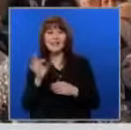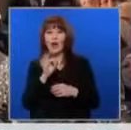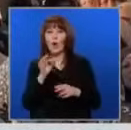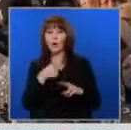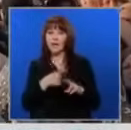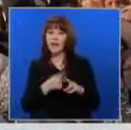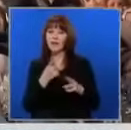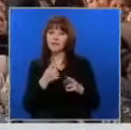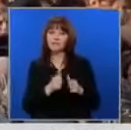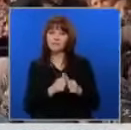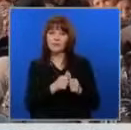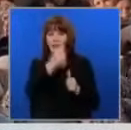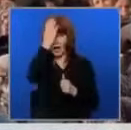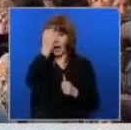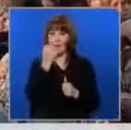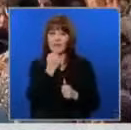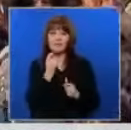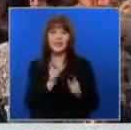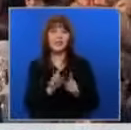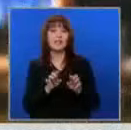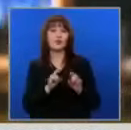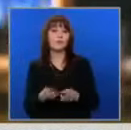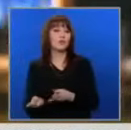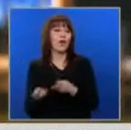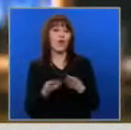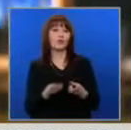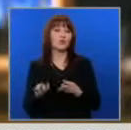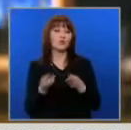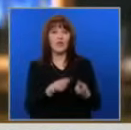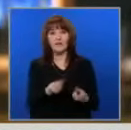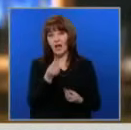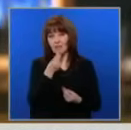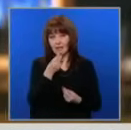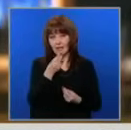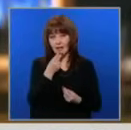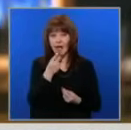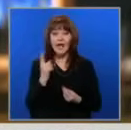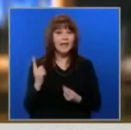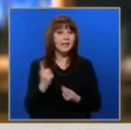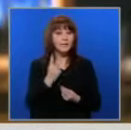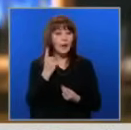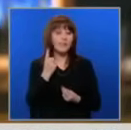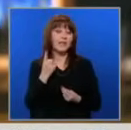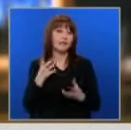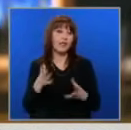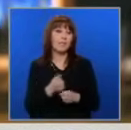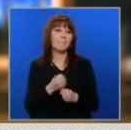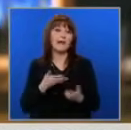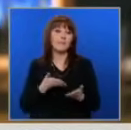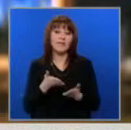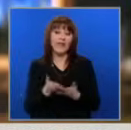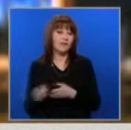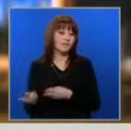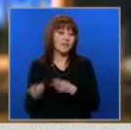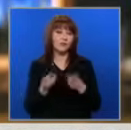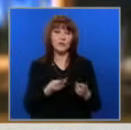сътрудничи с Хамас и не допуска доставки на хуманитарна помощ. Сами ще намерим начин да осигурим на хората лекарства, храна и каквото друго